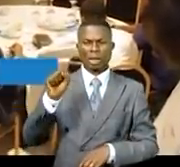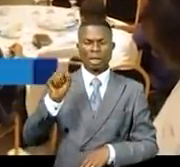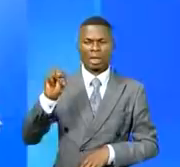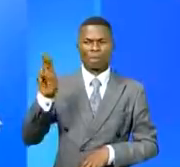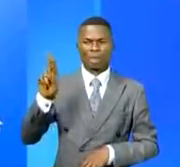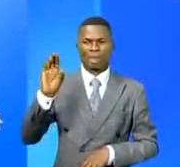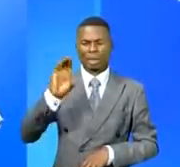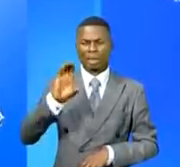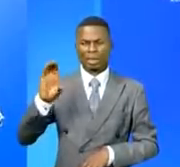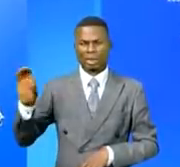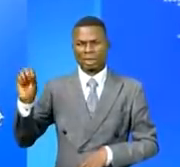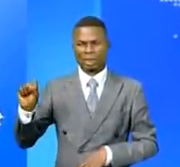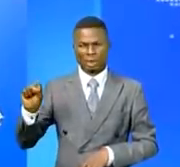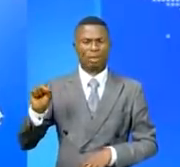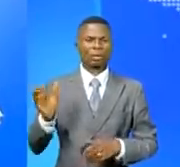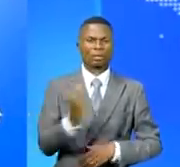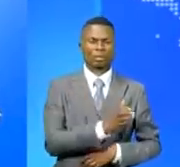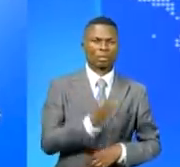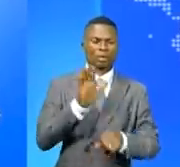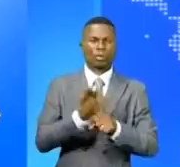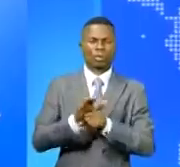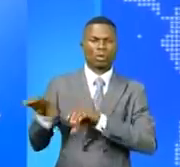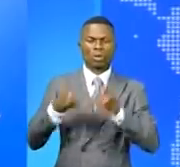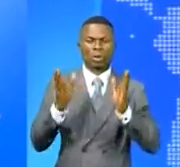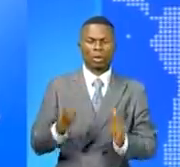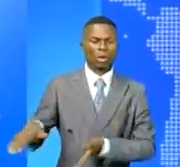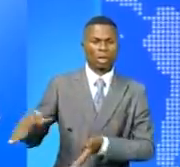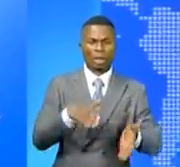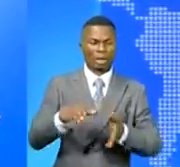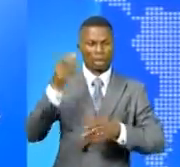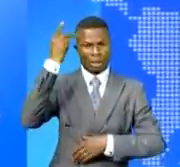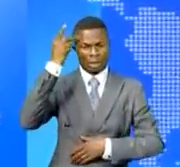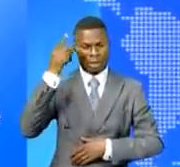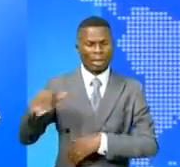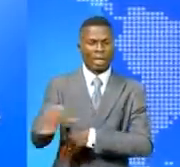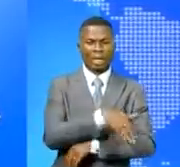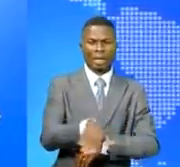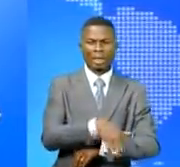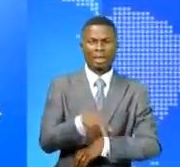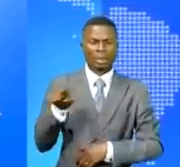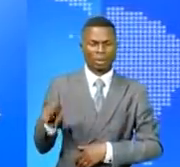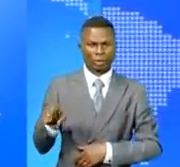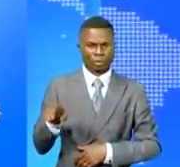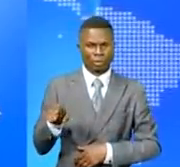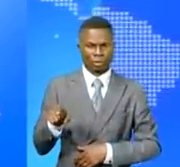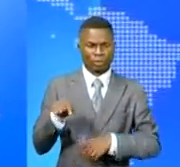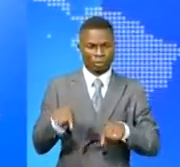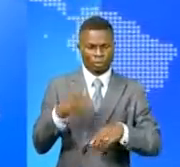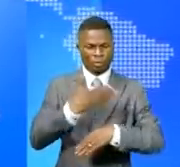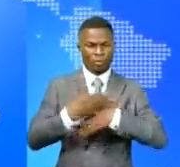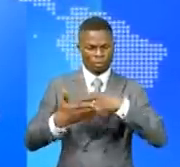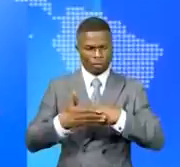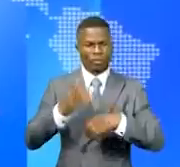RGSSR. Plusieurs artères de la capitale en général et celle d'Ngiringiri en particulier subissent des